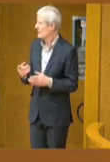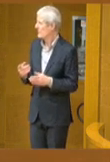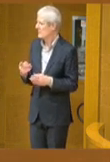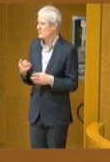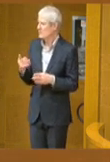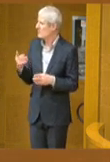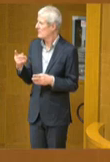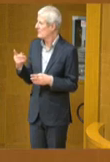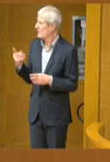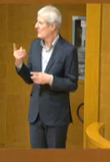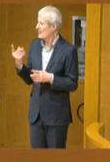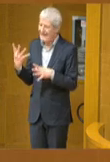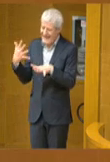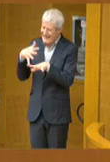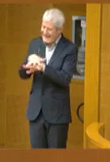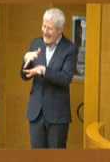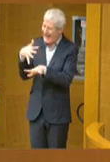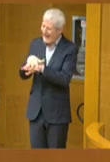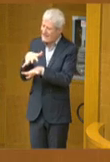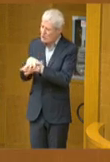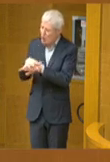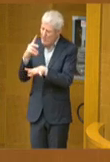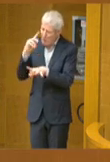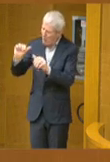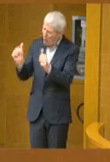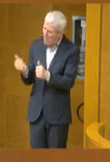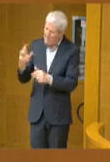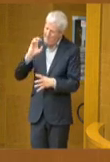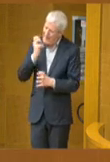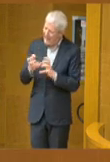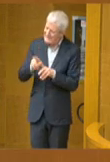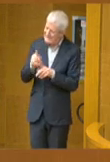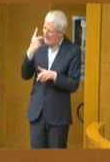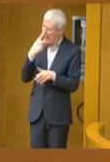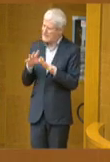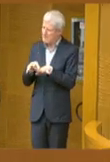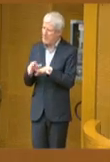i complessi aspetti dell'integrazione delle persone con disabilità. E lo fa con un